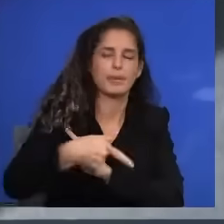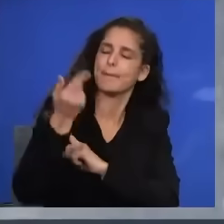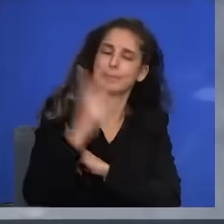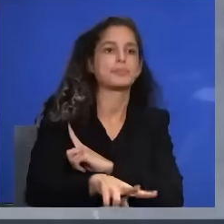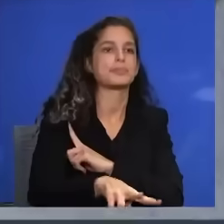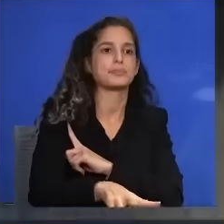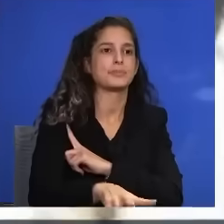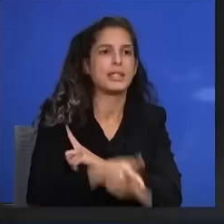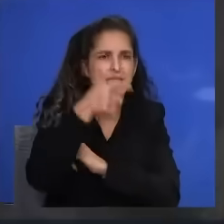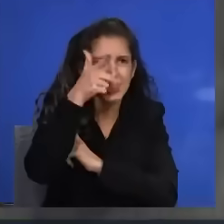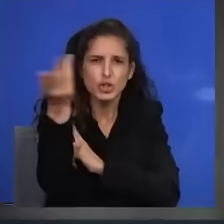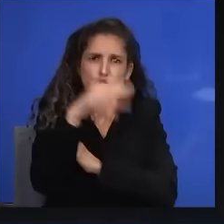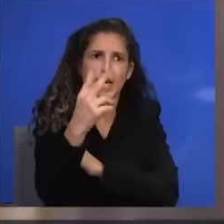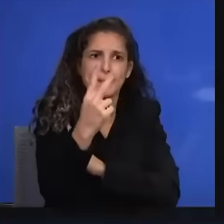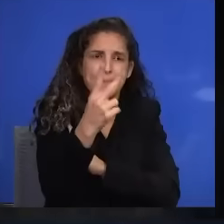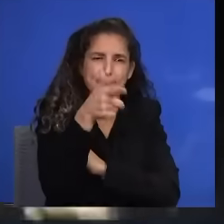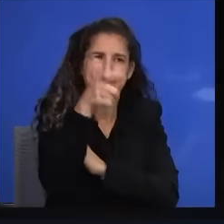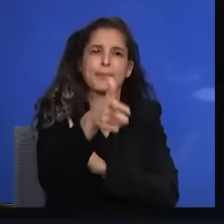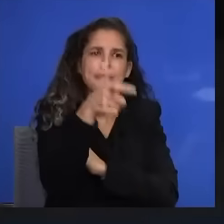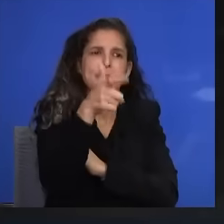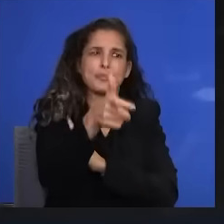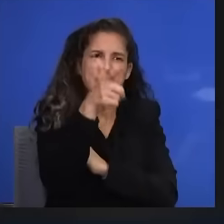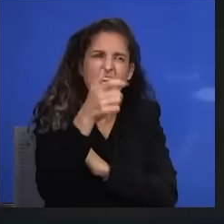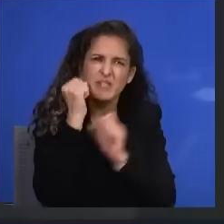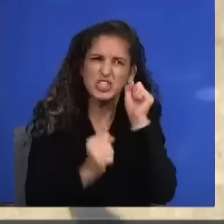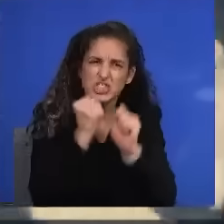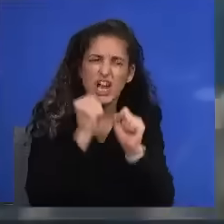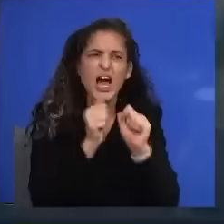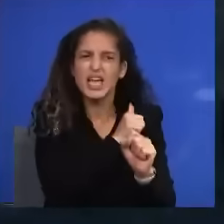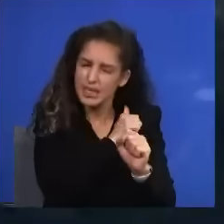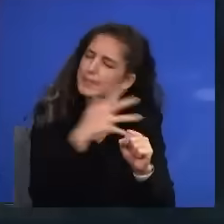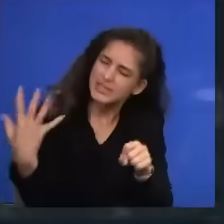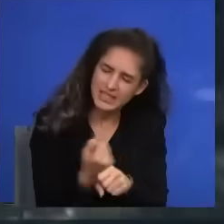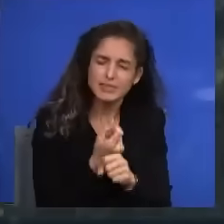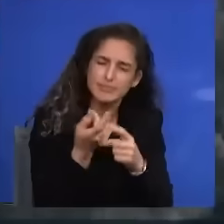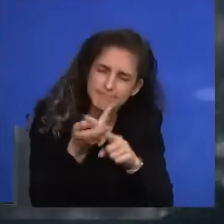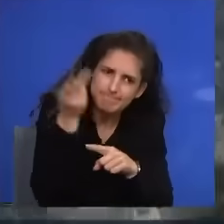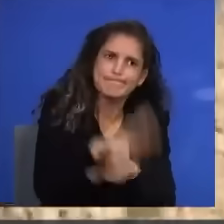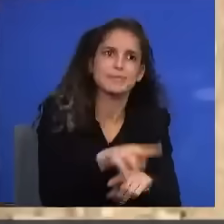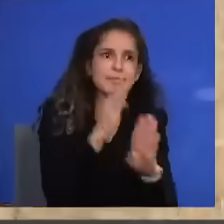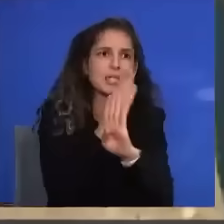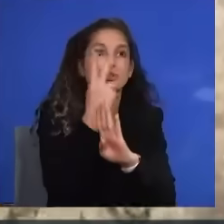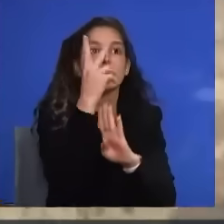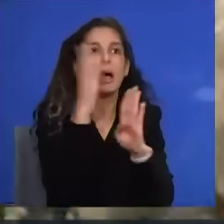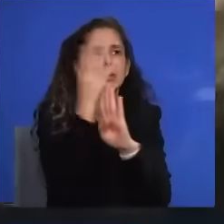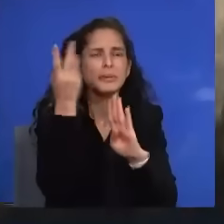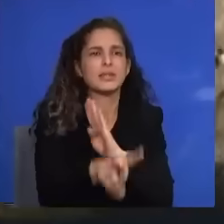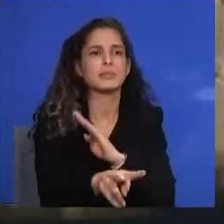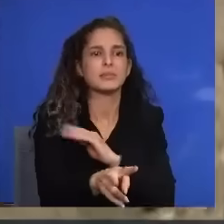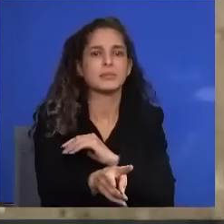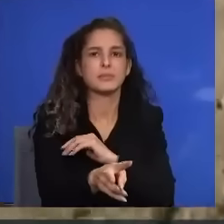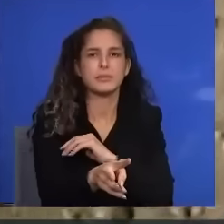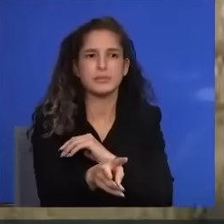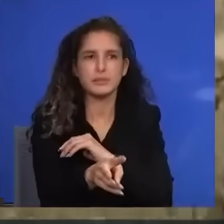2! אחרי קרב קשה, החיילים מצליחים לנטרל את המחבלים. 2 מחבלים מתים! גבורת